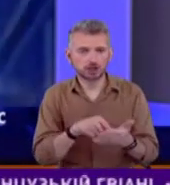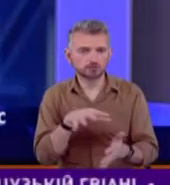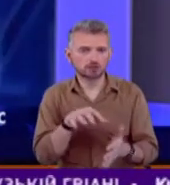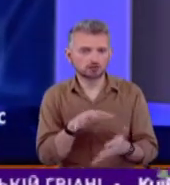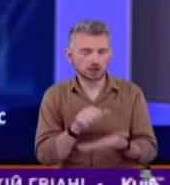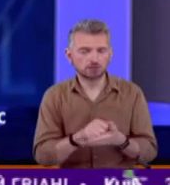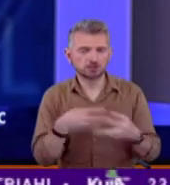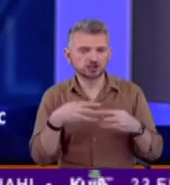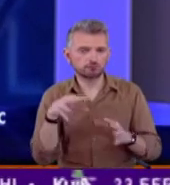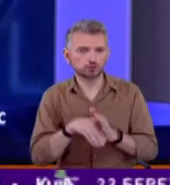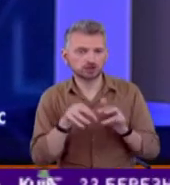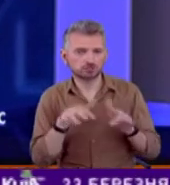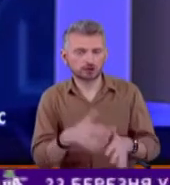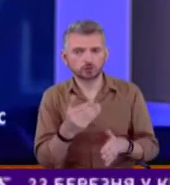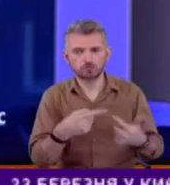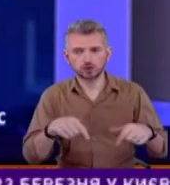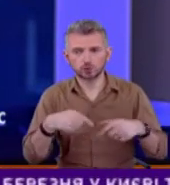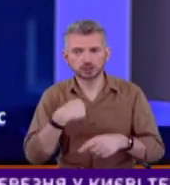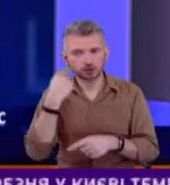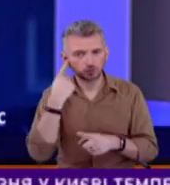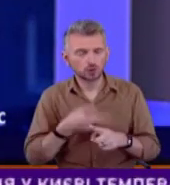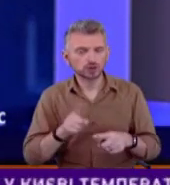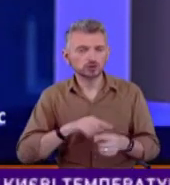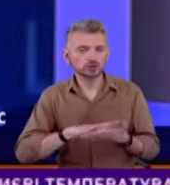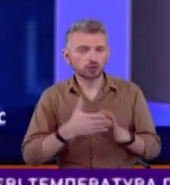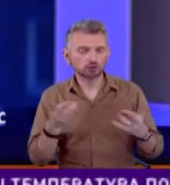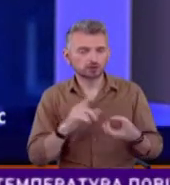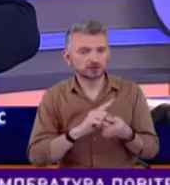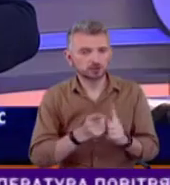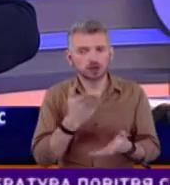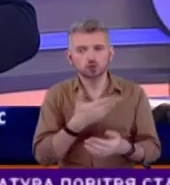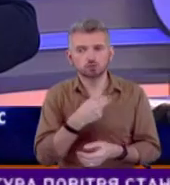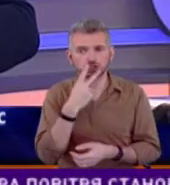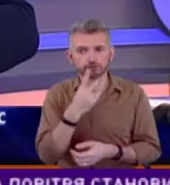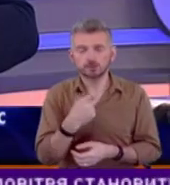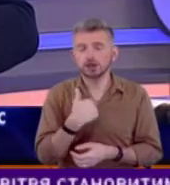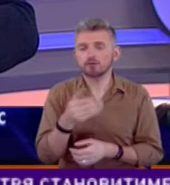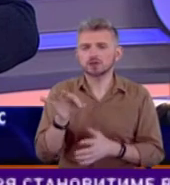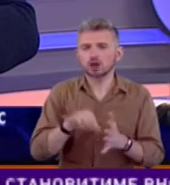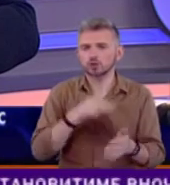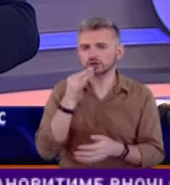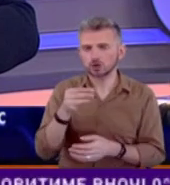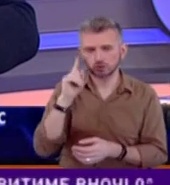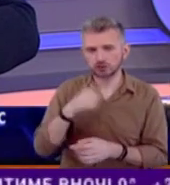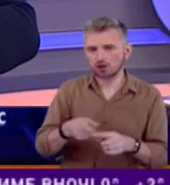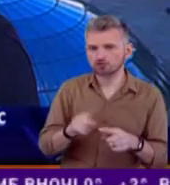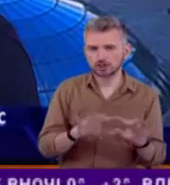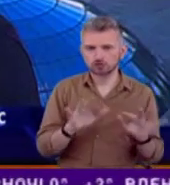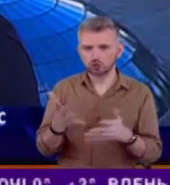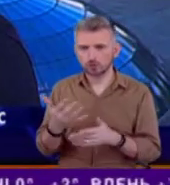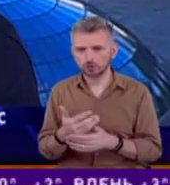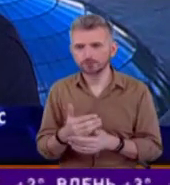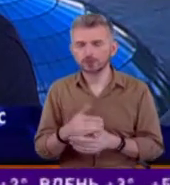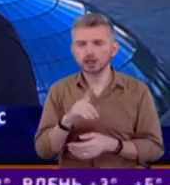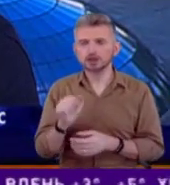Міністерство внутрішніх справ, відповідні підрозділи. Я думаю, що цю ситуацію треба змінити, якщо ми дивимося. Я вам зразу скажу, просто знаючи цю історію,